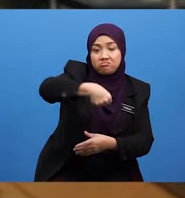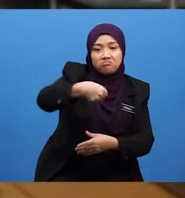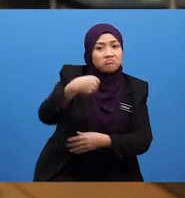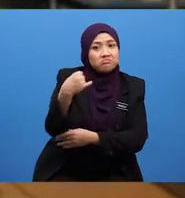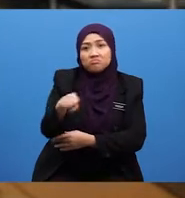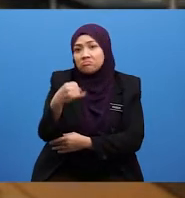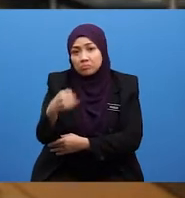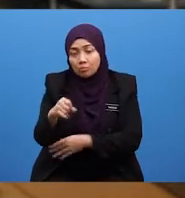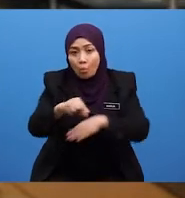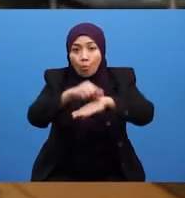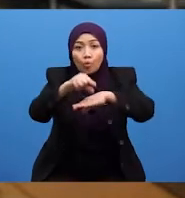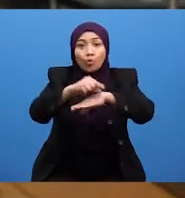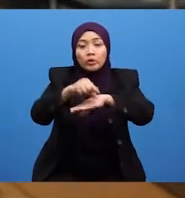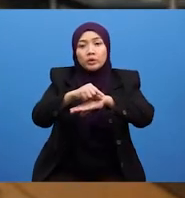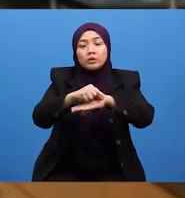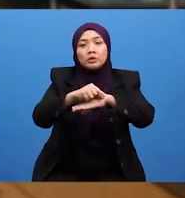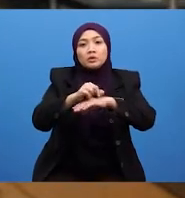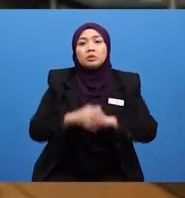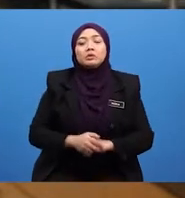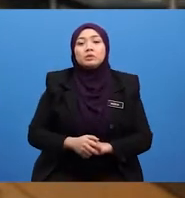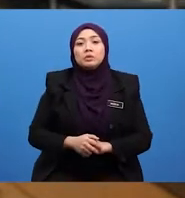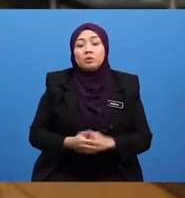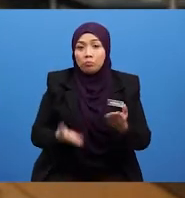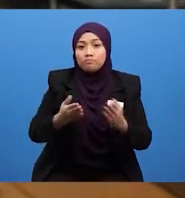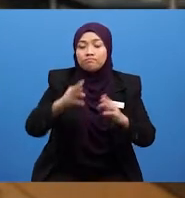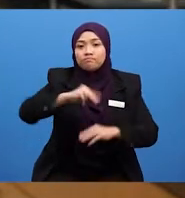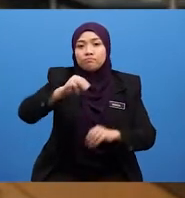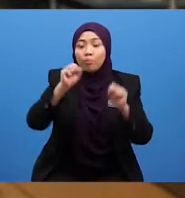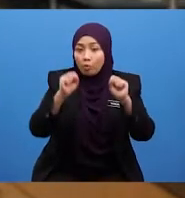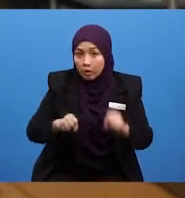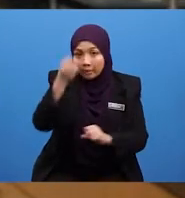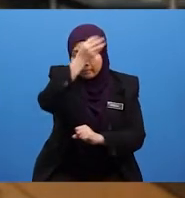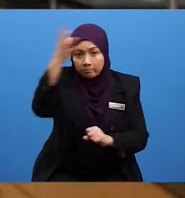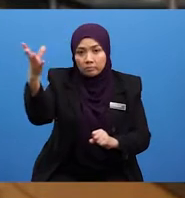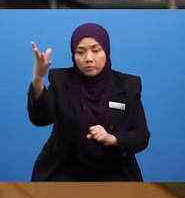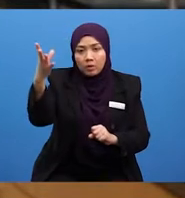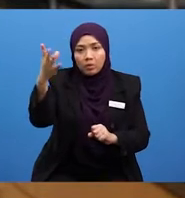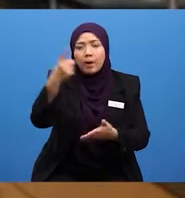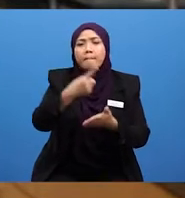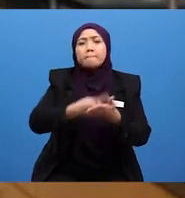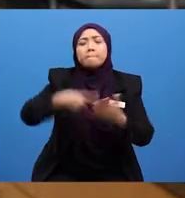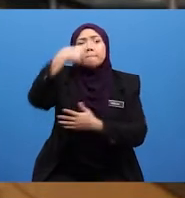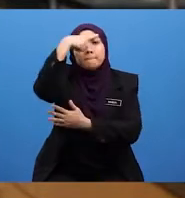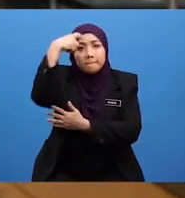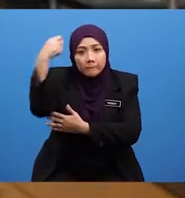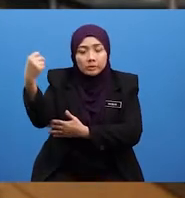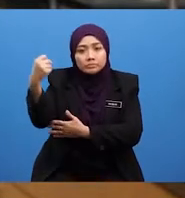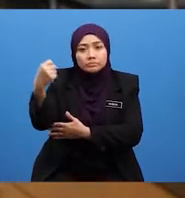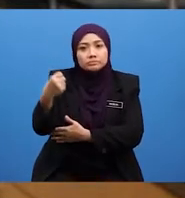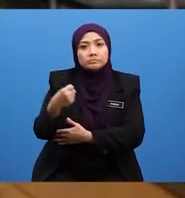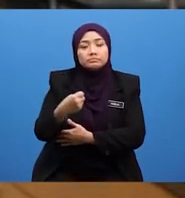Bolehkah murid-murid berikan faktor yang menyebabkan berlakunya masalah pelupusan